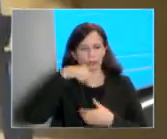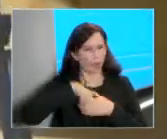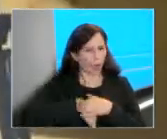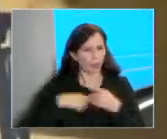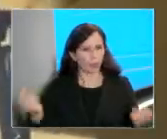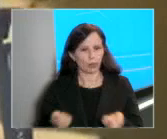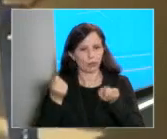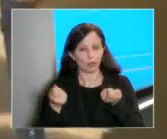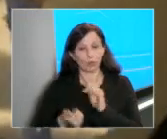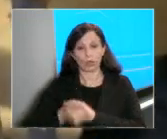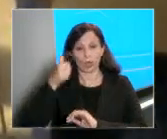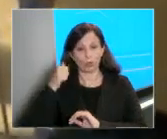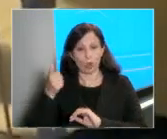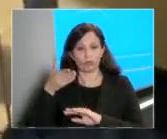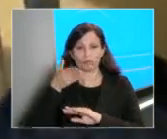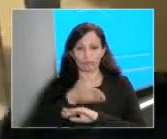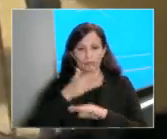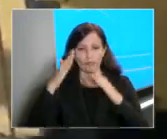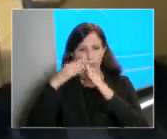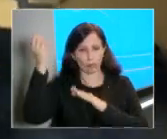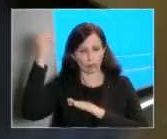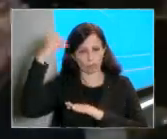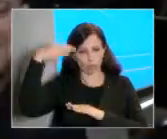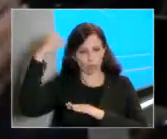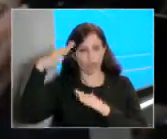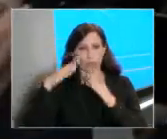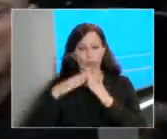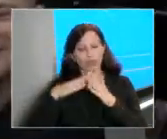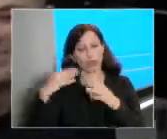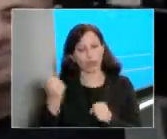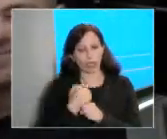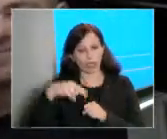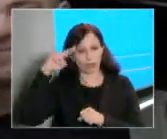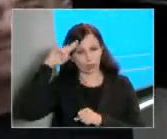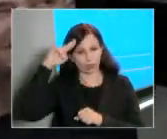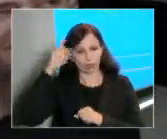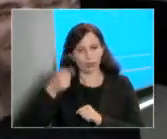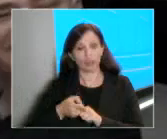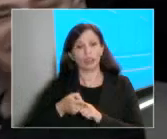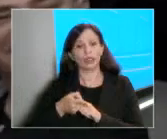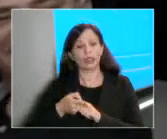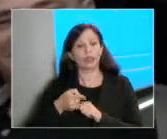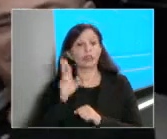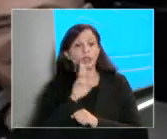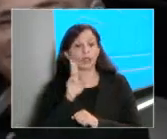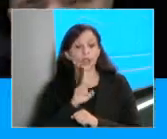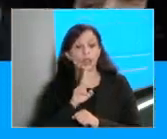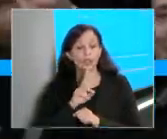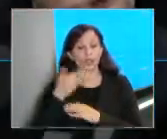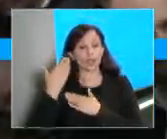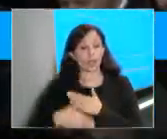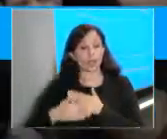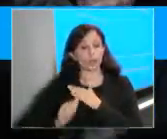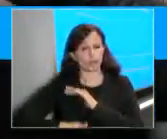ב-200 פעילים לביתה של חברת הכנסת קטי שטרית בבית שמש. זאת לאחר שבשישי האחרון הגיעו